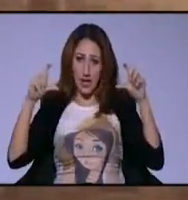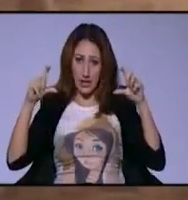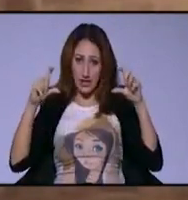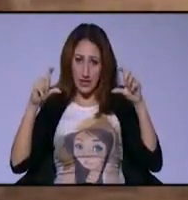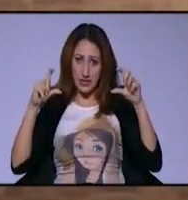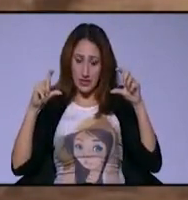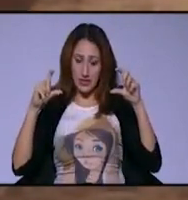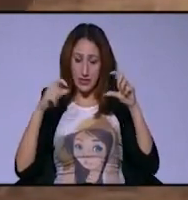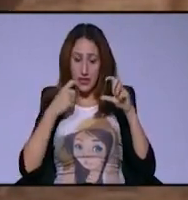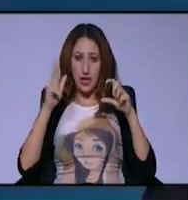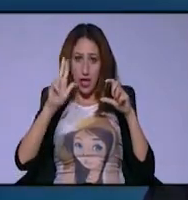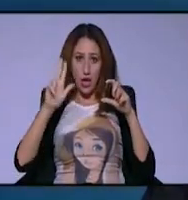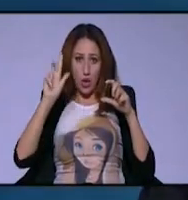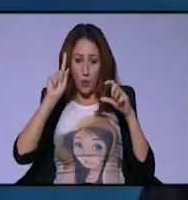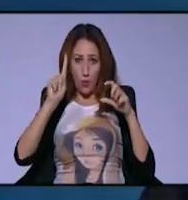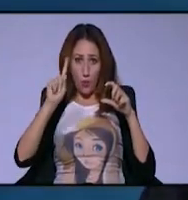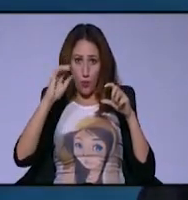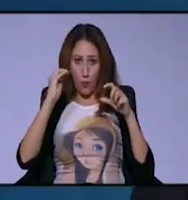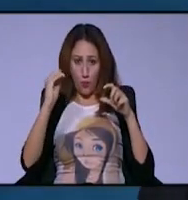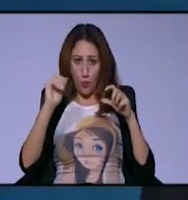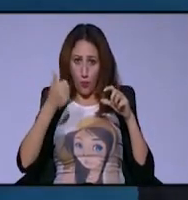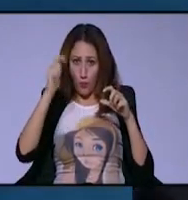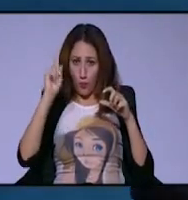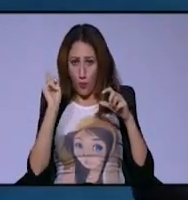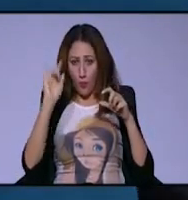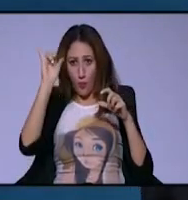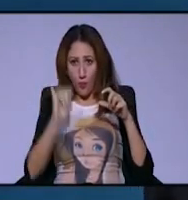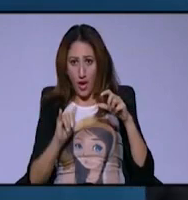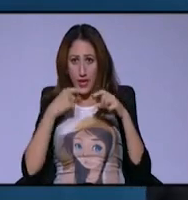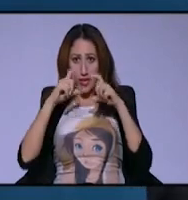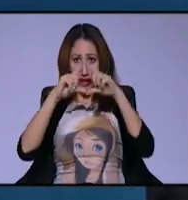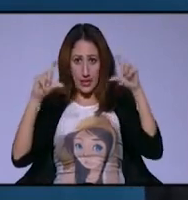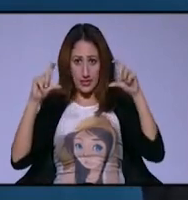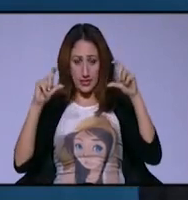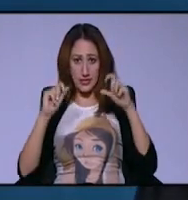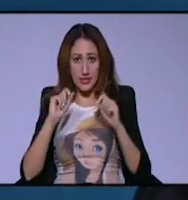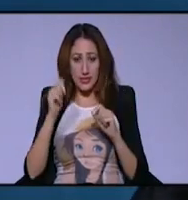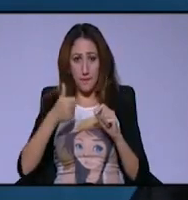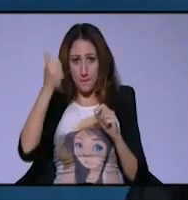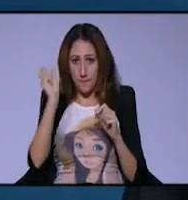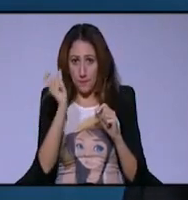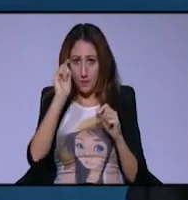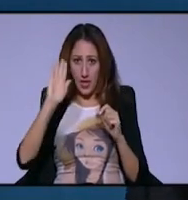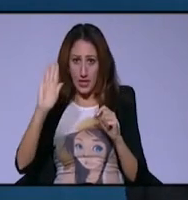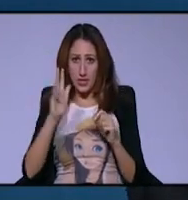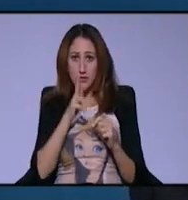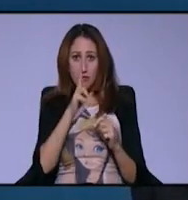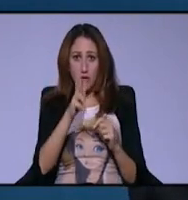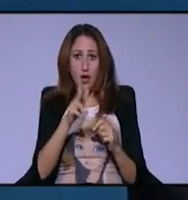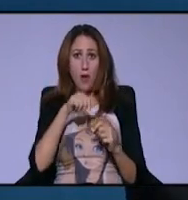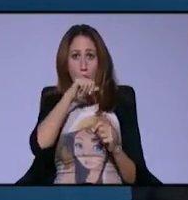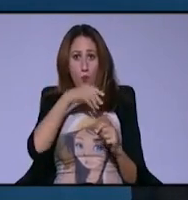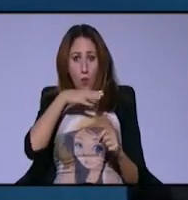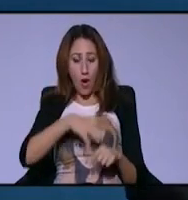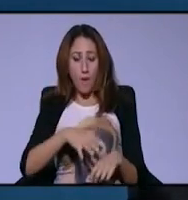صحيح البخاري وفي سنن الترمذي وفي غيرهما من حديث أنس رضي الله تعالى عنه قال: كان رسول